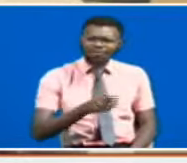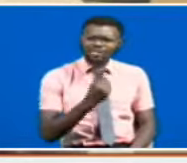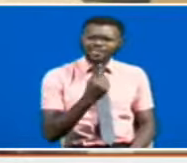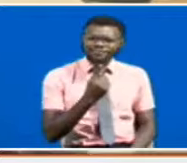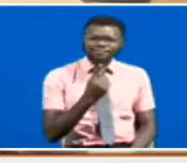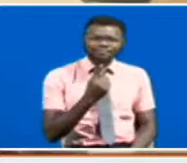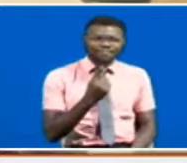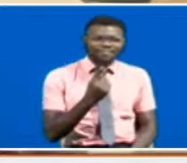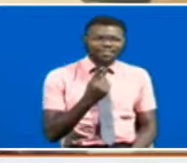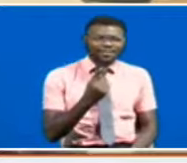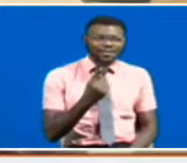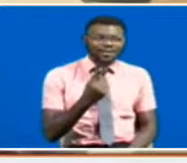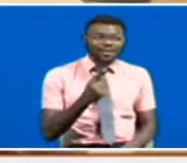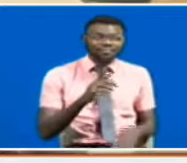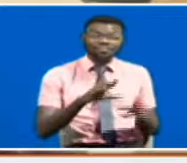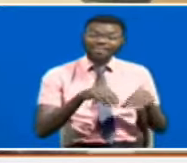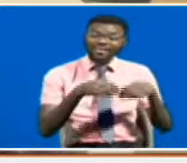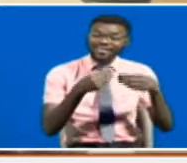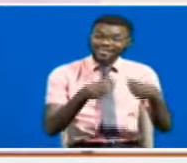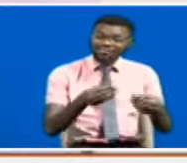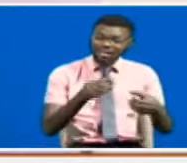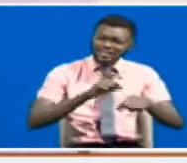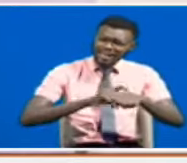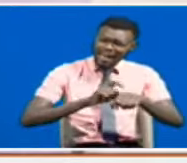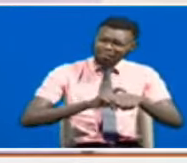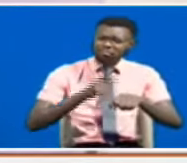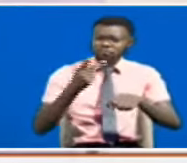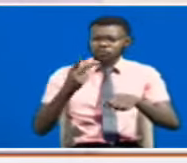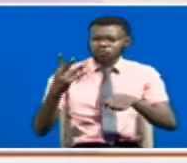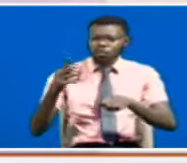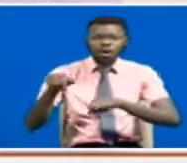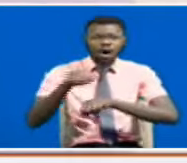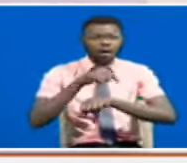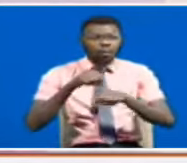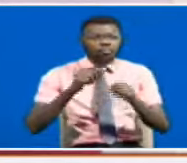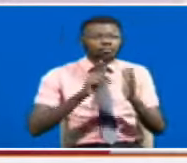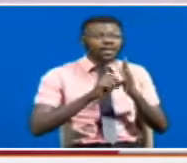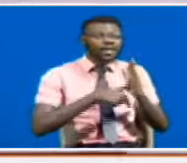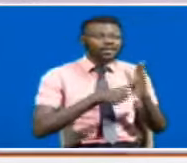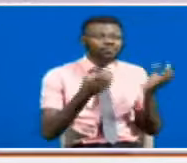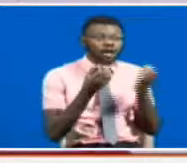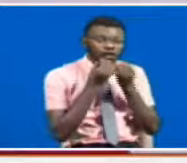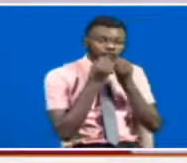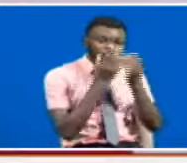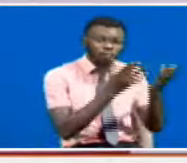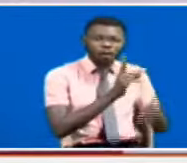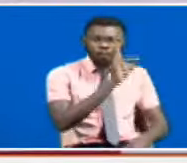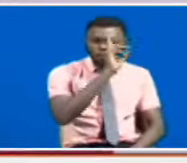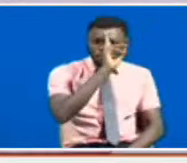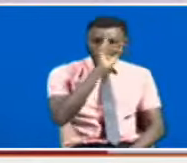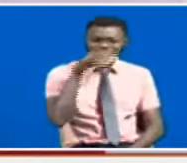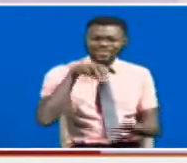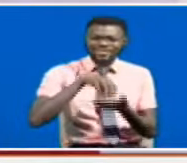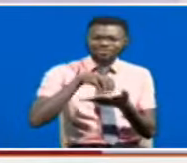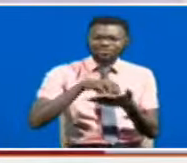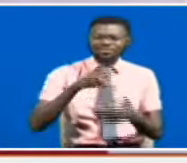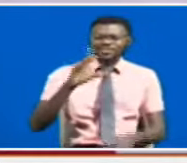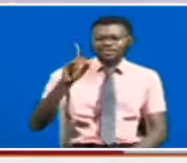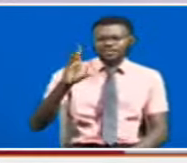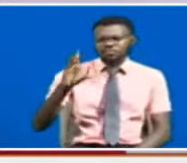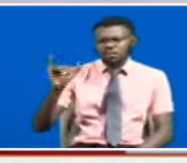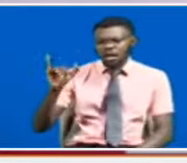taslim katika kipindi cha saa 24. Mara moja wakawasilisha taarifa kituo cha polisi kitengo cha